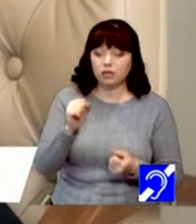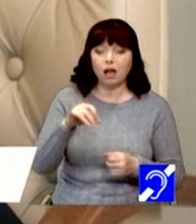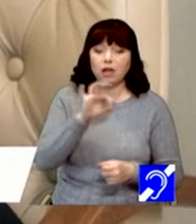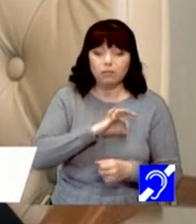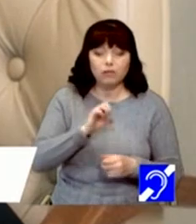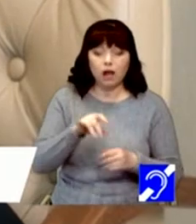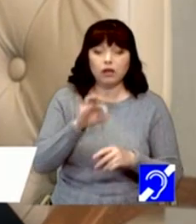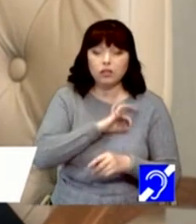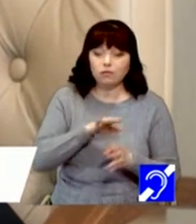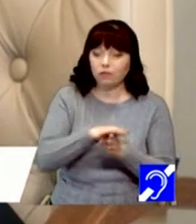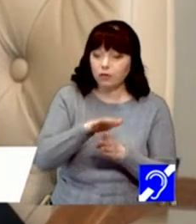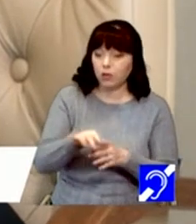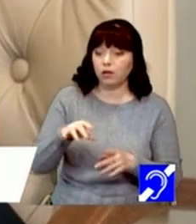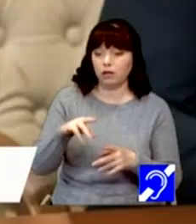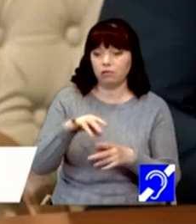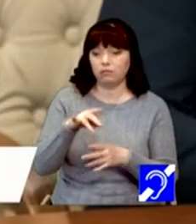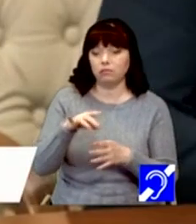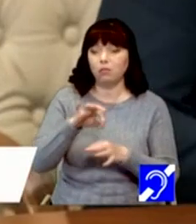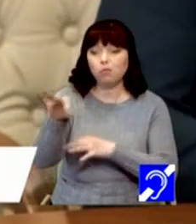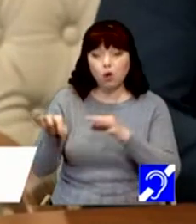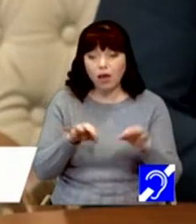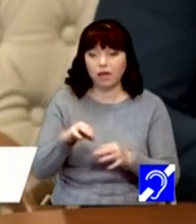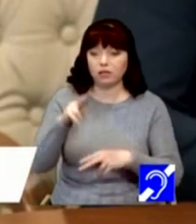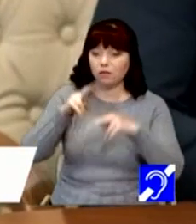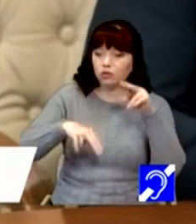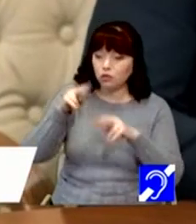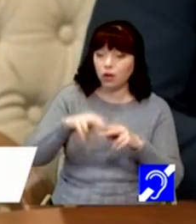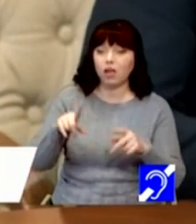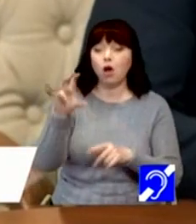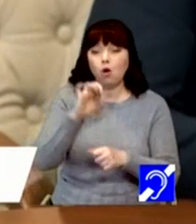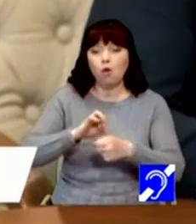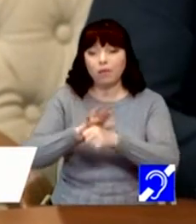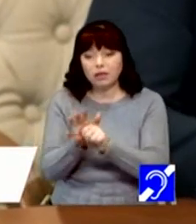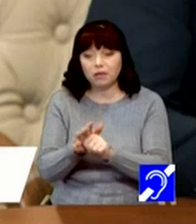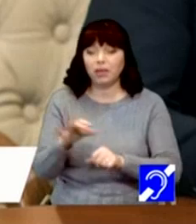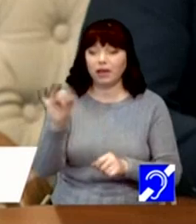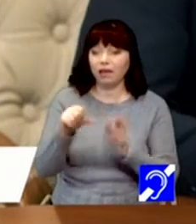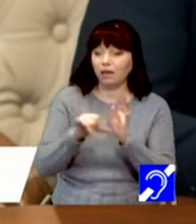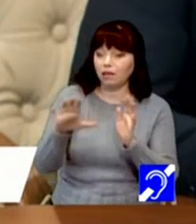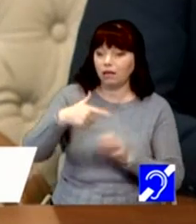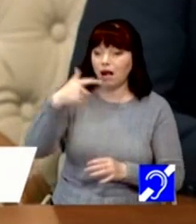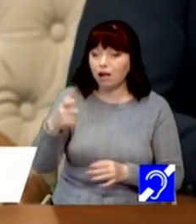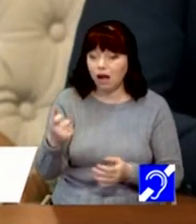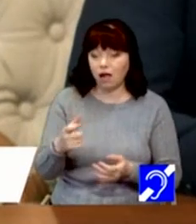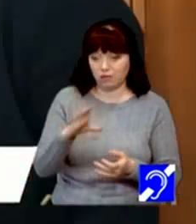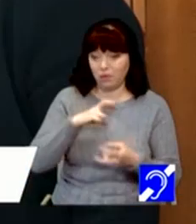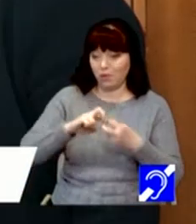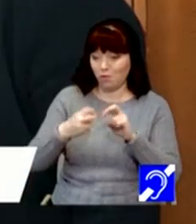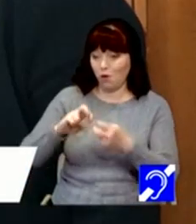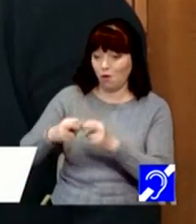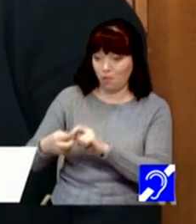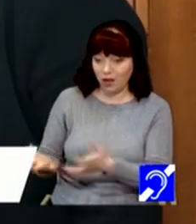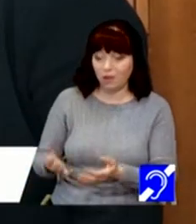de modernizare a infrastructurii pentru depășirea crizei sanitare și cele energetice inclusiv pentru